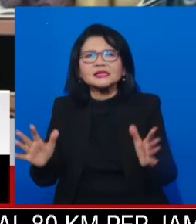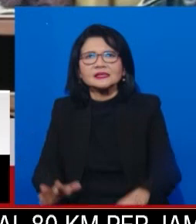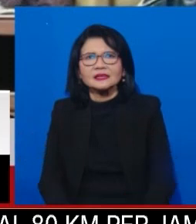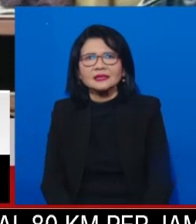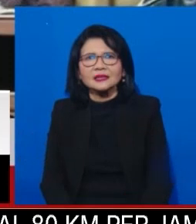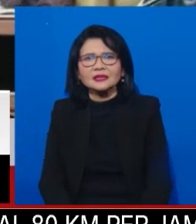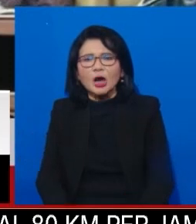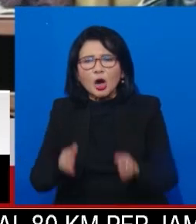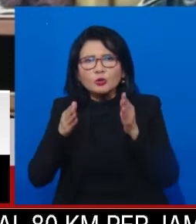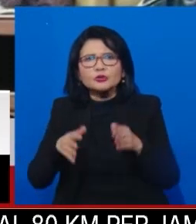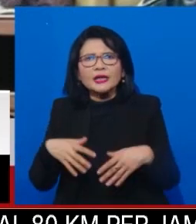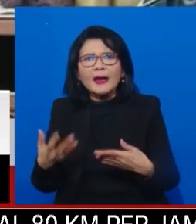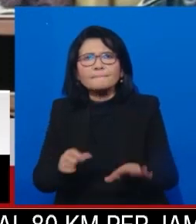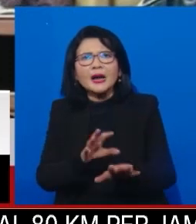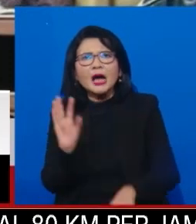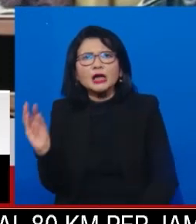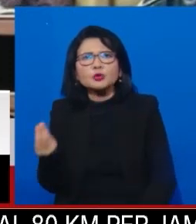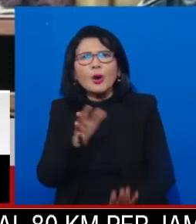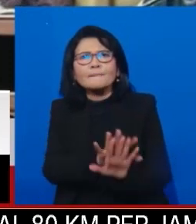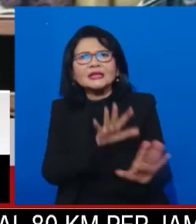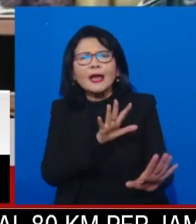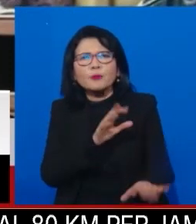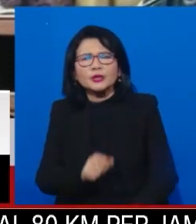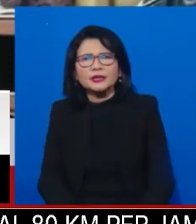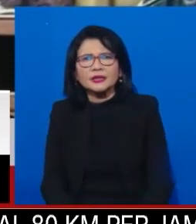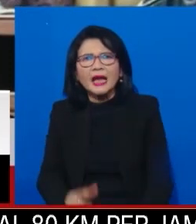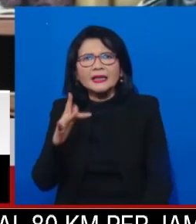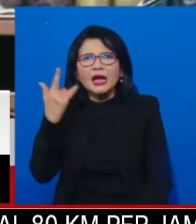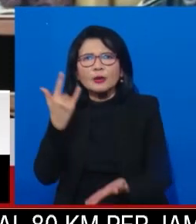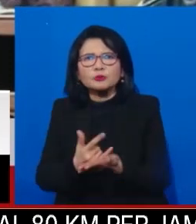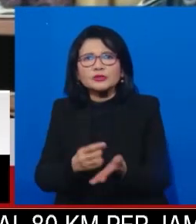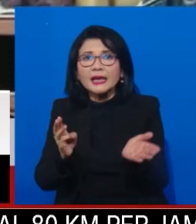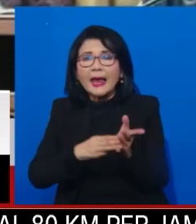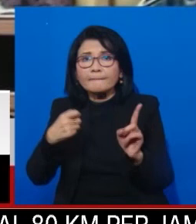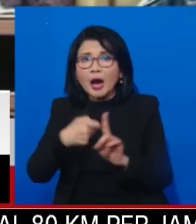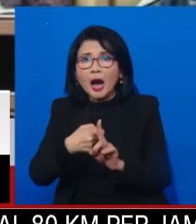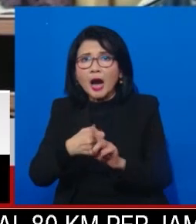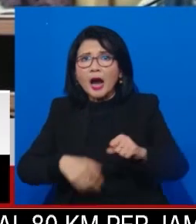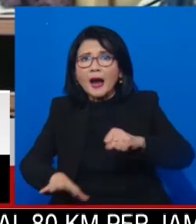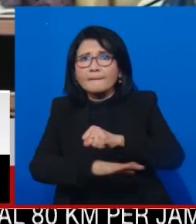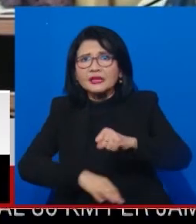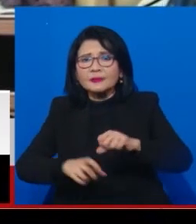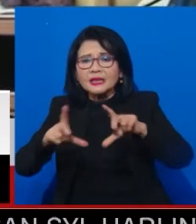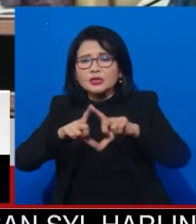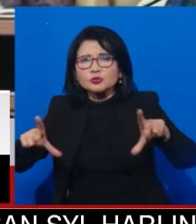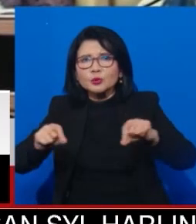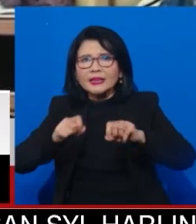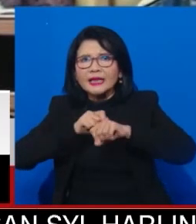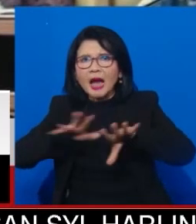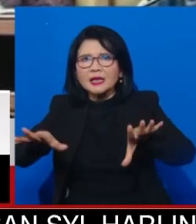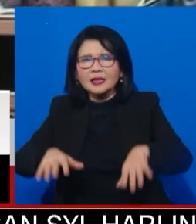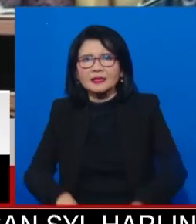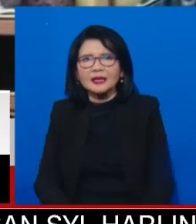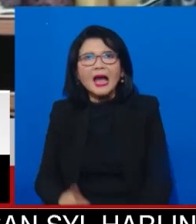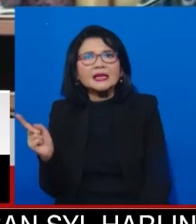urusan apa ketumparpol dengan putusan MK yang didasarkan kepada suredaran